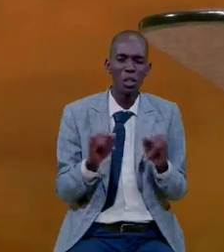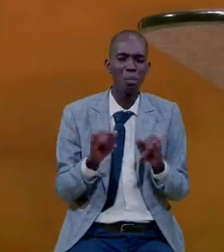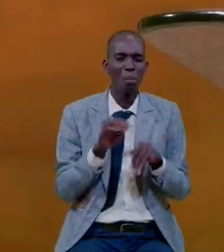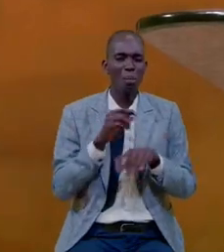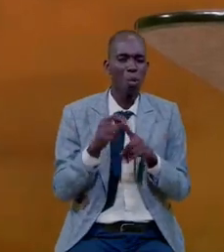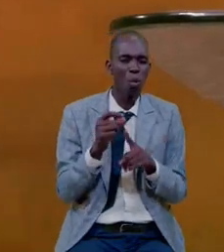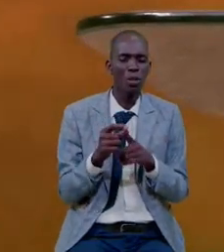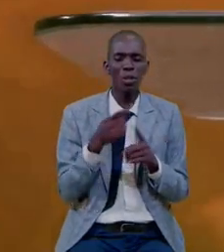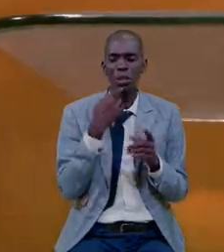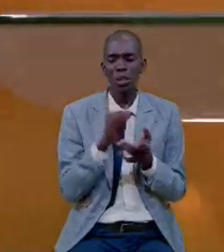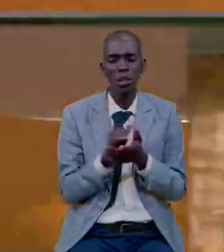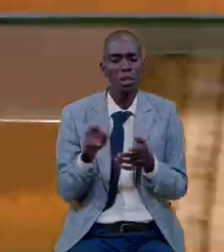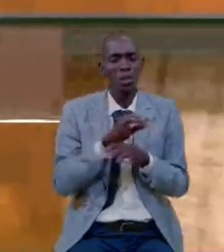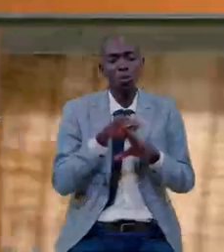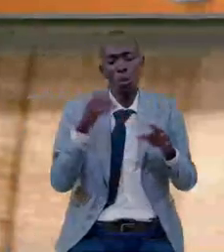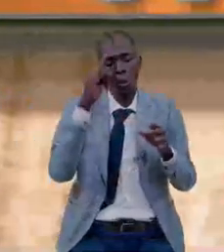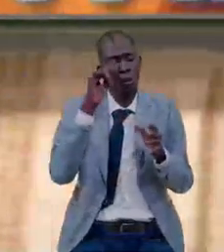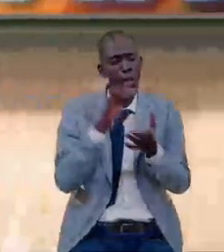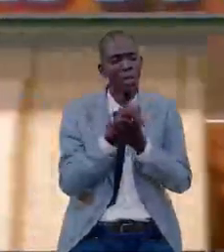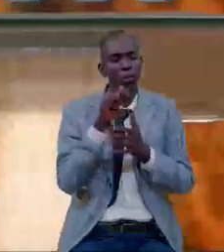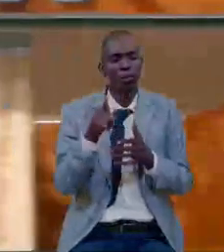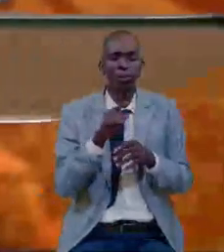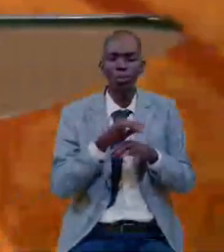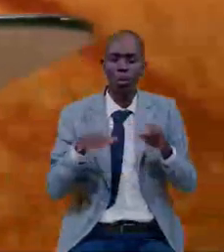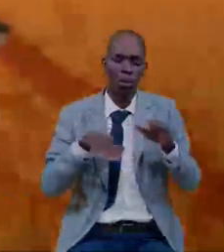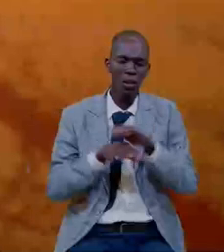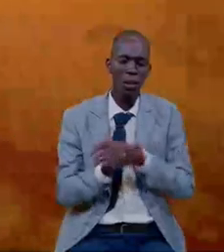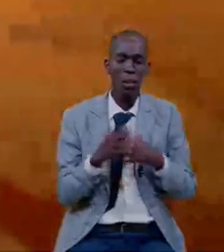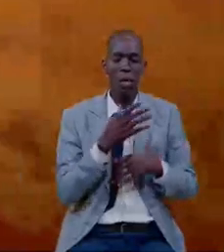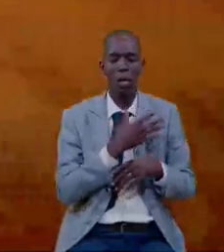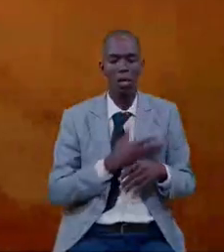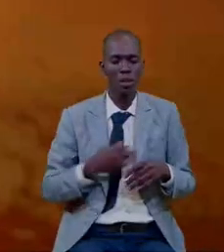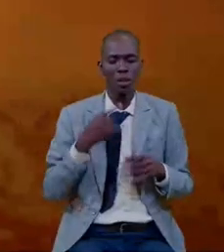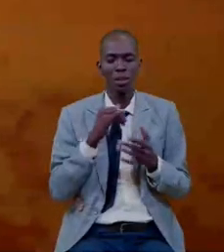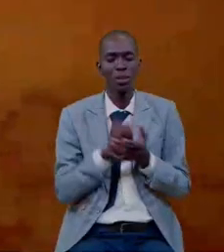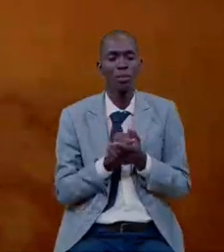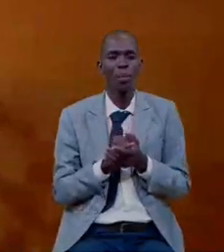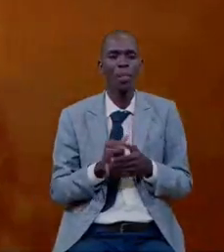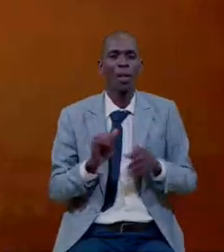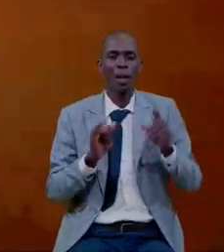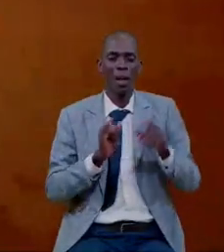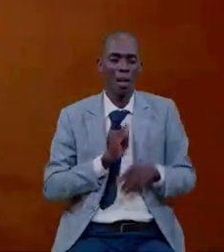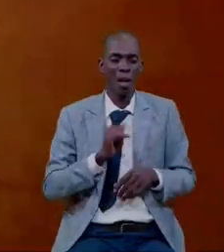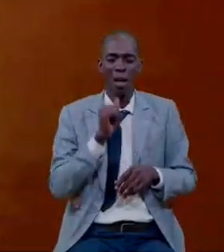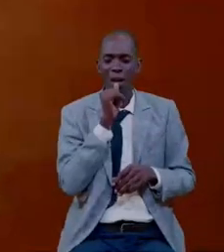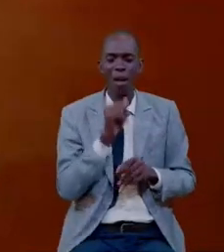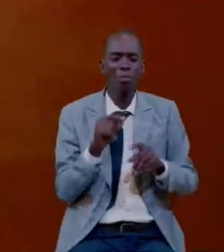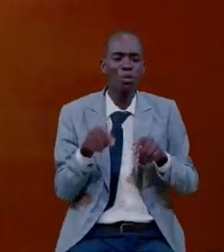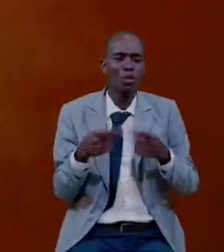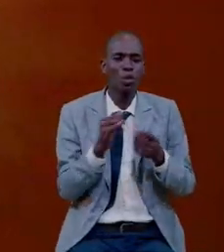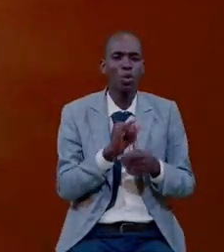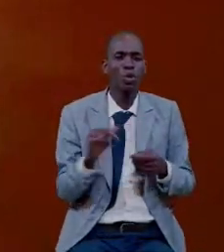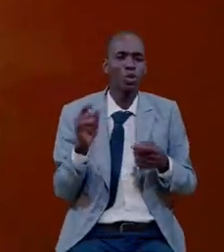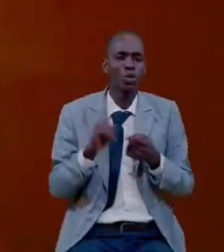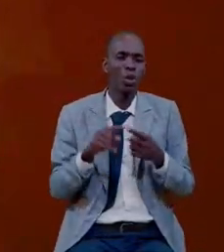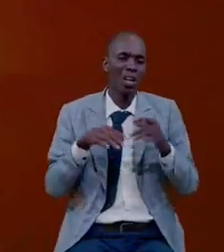ils n'avaient pas cru, ils ne sont pas entrés. Vous avez fait votre choix. Vous avez dit que moi, je vais entrer